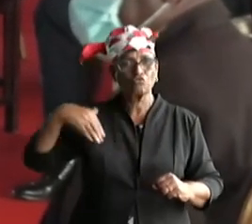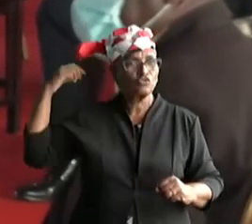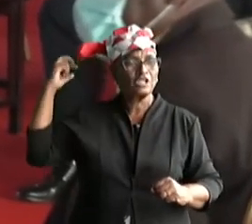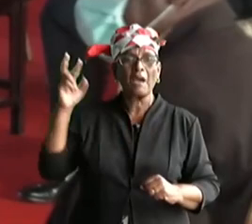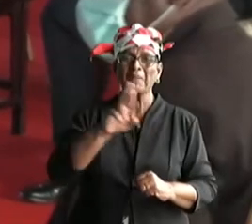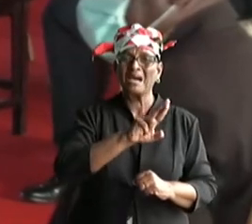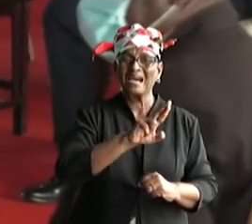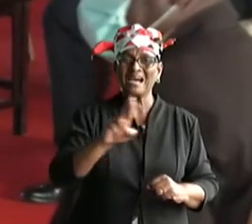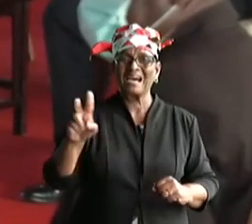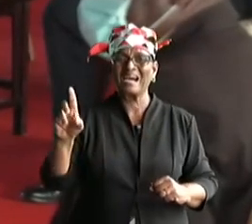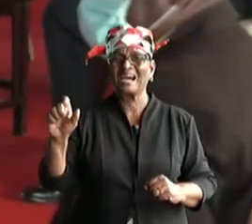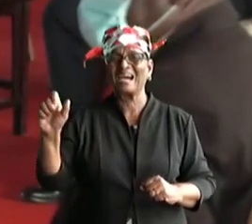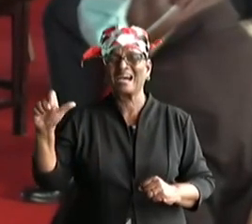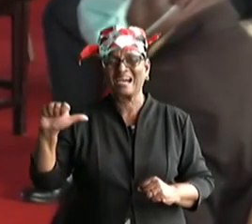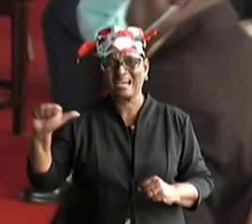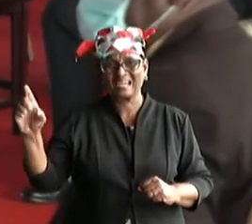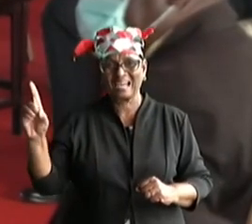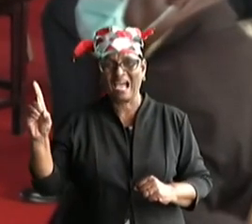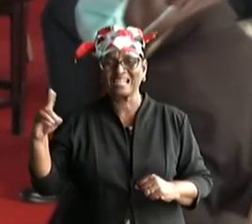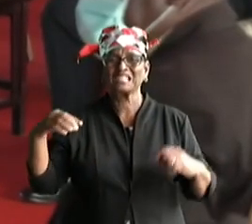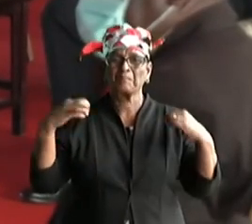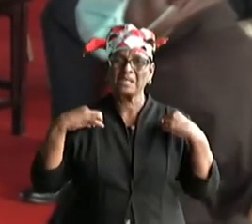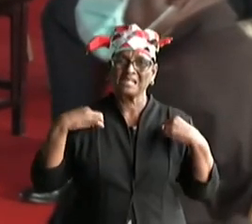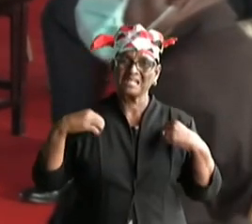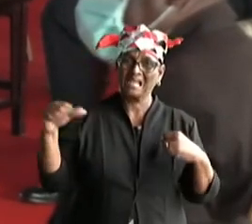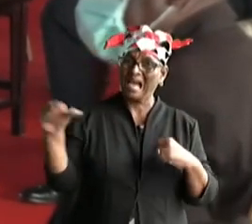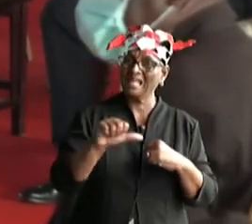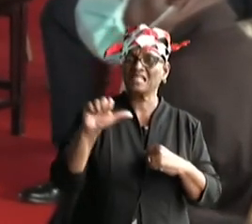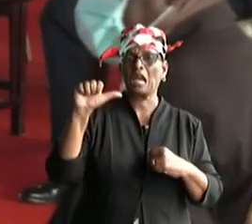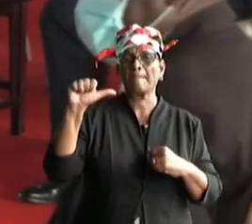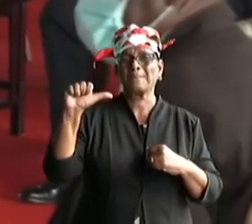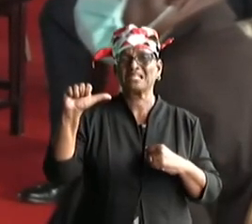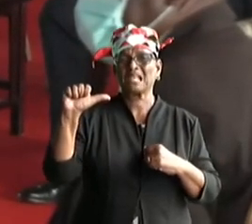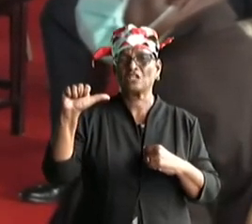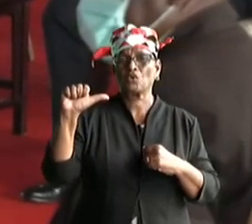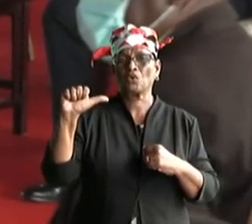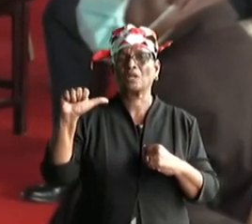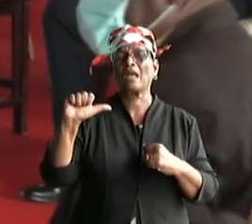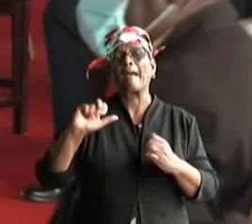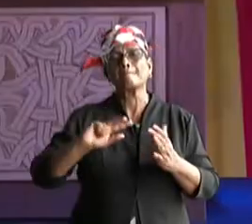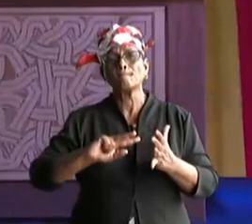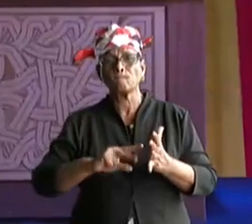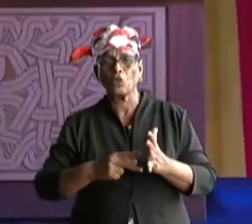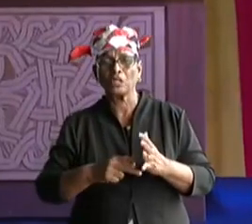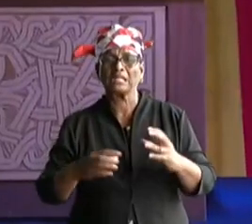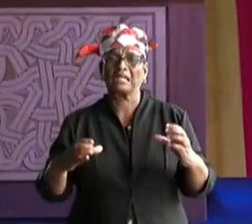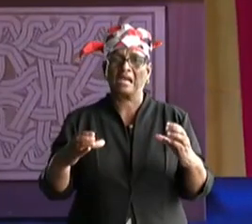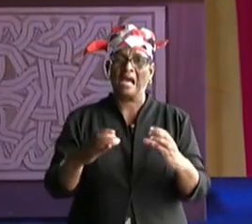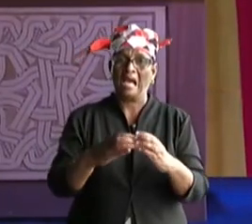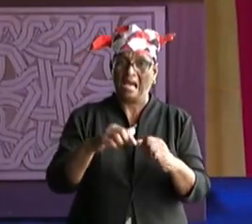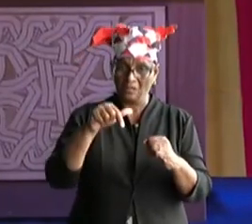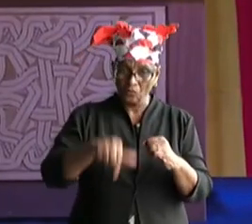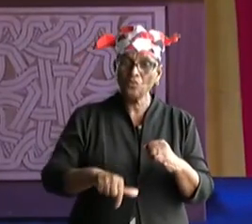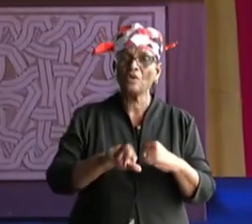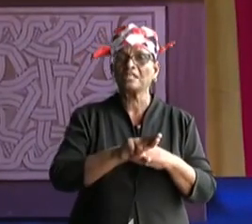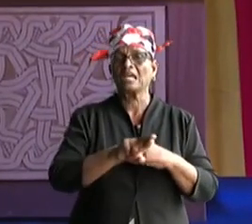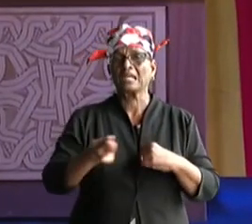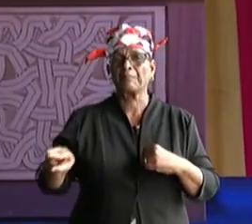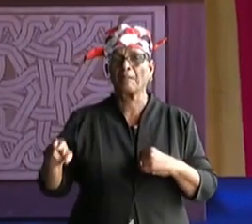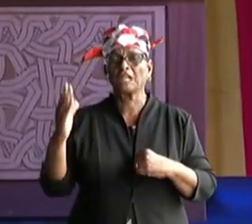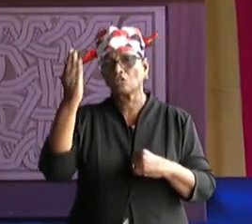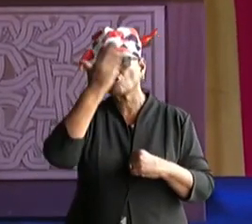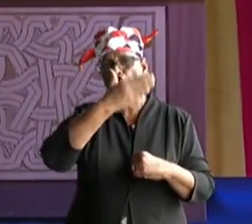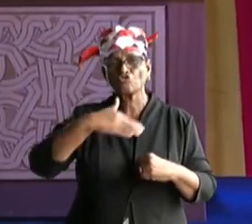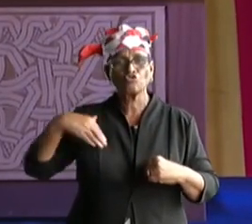Ministers, ambassadeurs, buitengewone en gevolmachtigde, geaccrediteerd aan de Republiek Suriname,